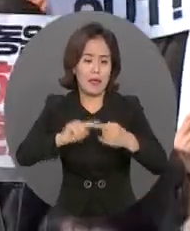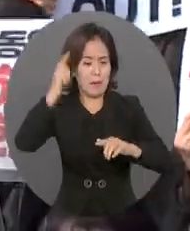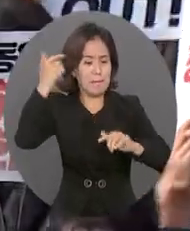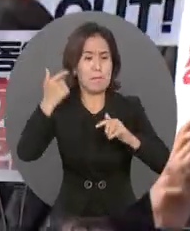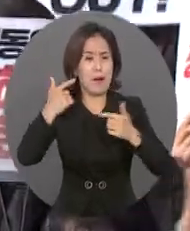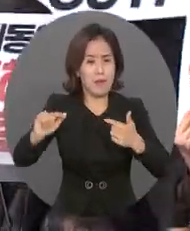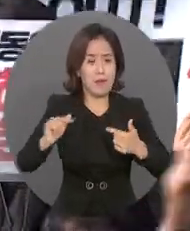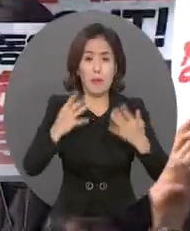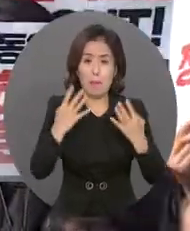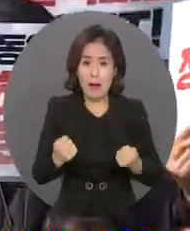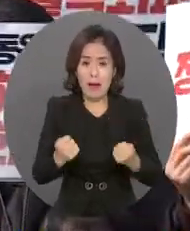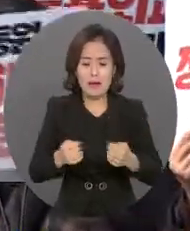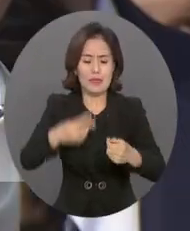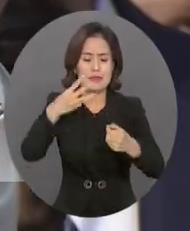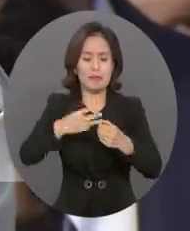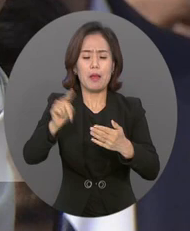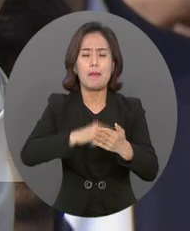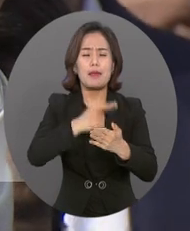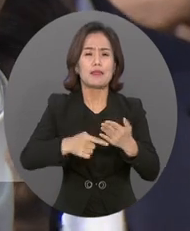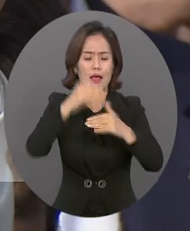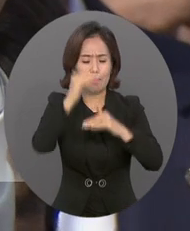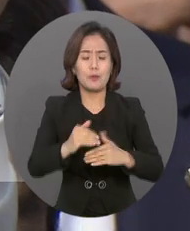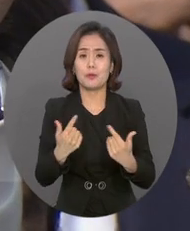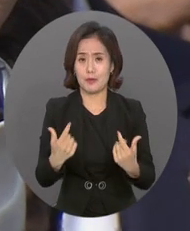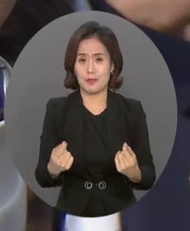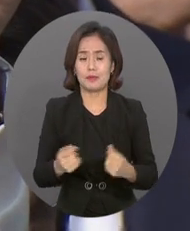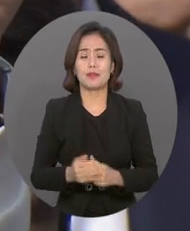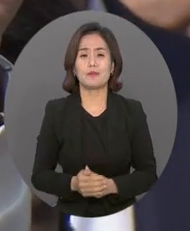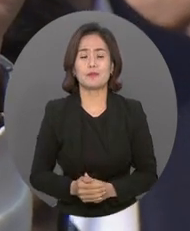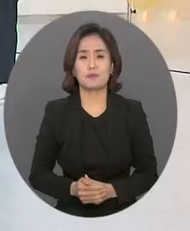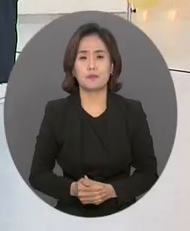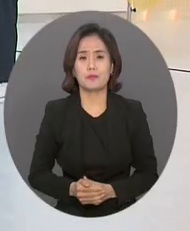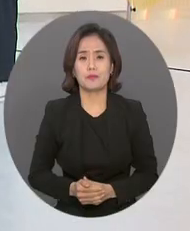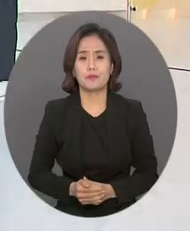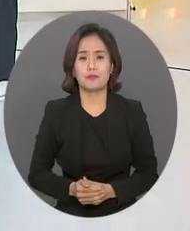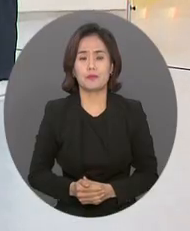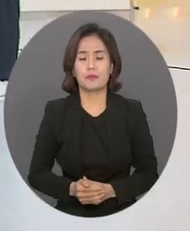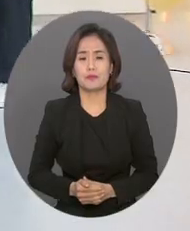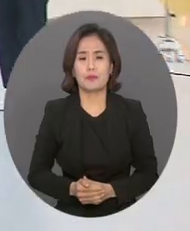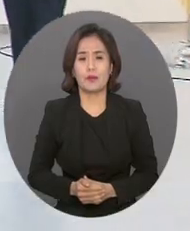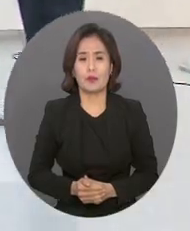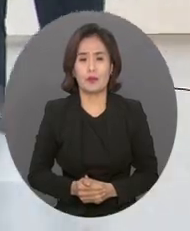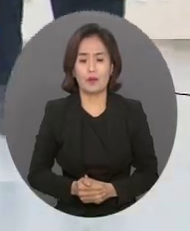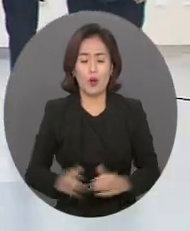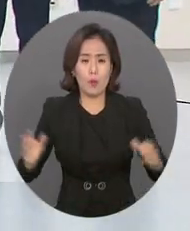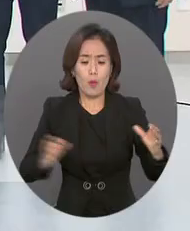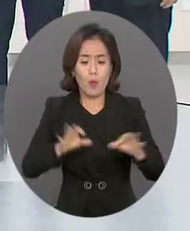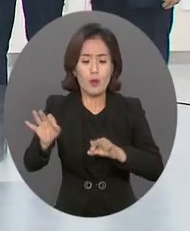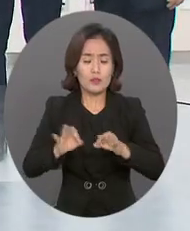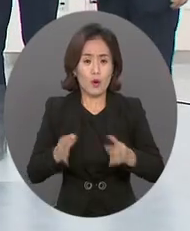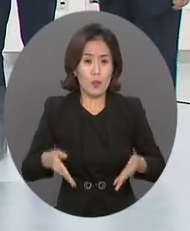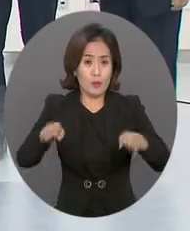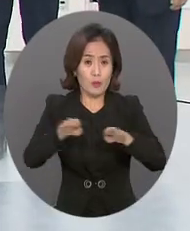반발에도 아랑곳하지 않는 제3자 배상안도 실망스럽기는 마찬가지입니다. 기대를 모았던 복합 쇼핑몰 정부